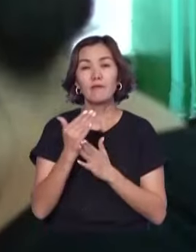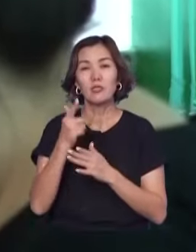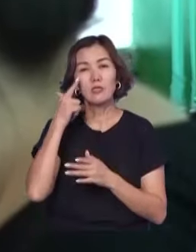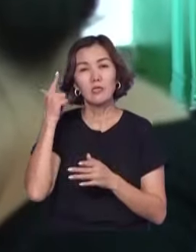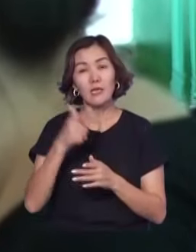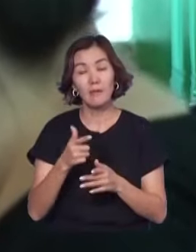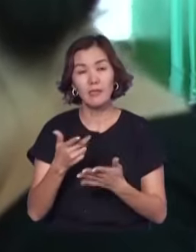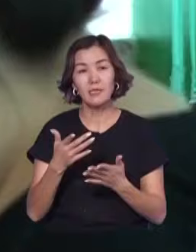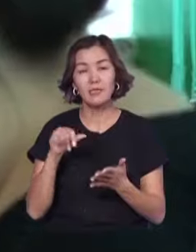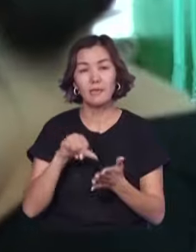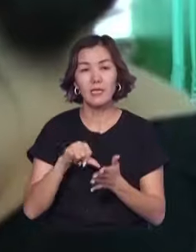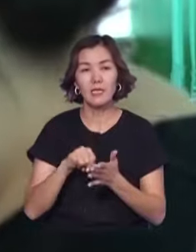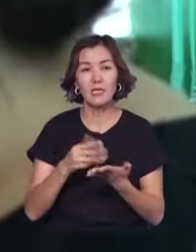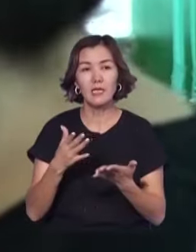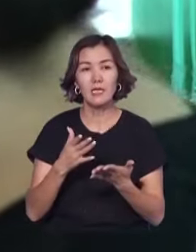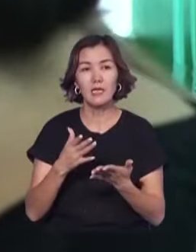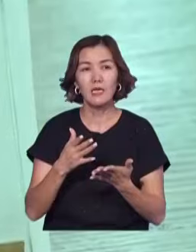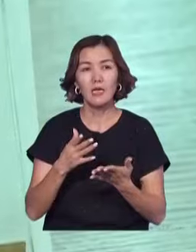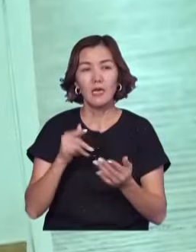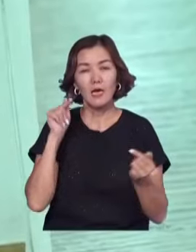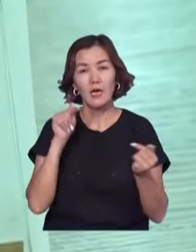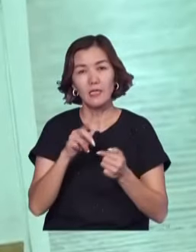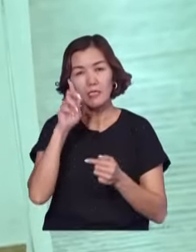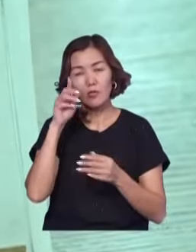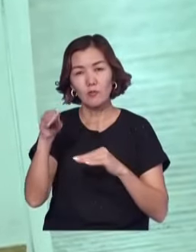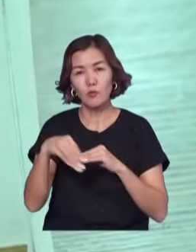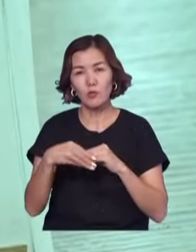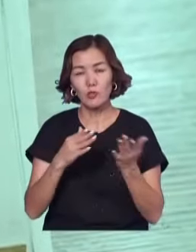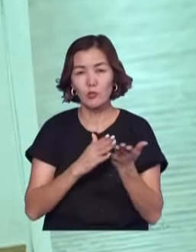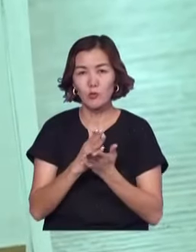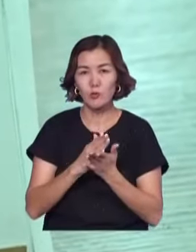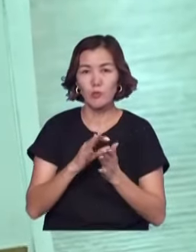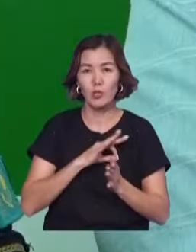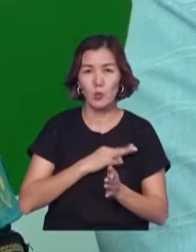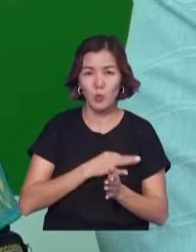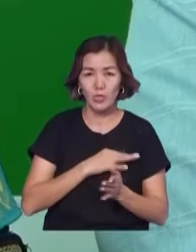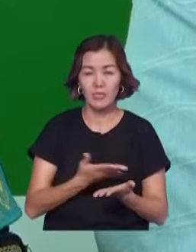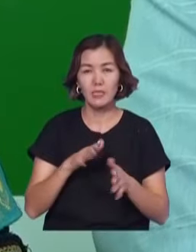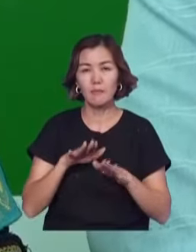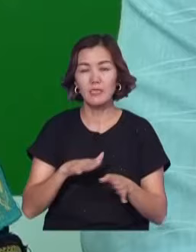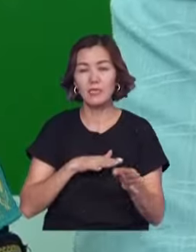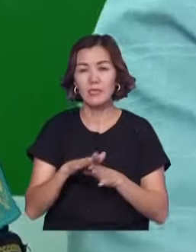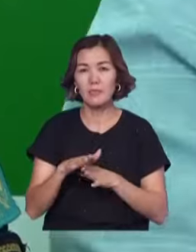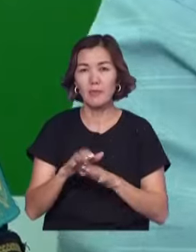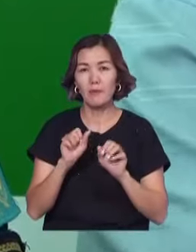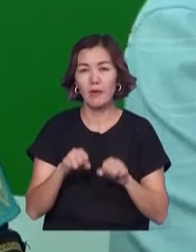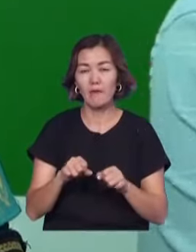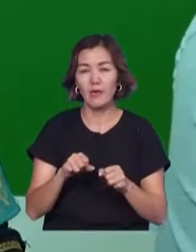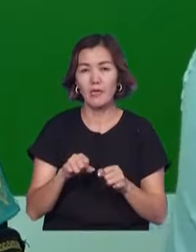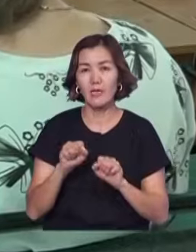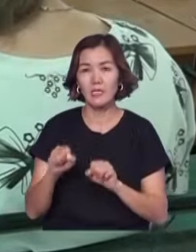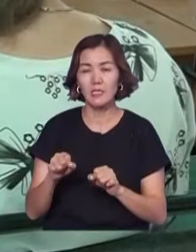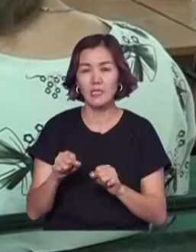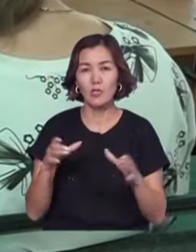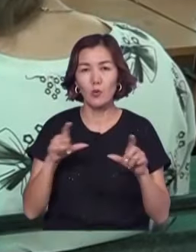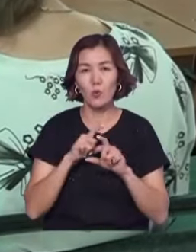грамотности, приняли участие сотрудники антикоррупционной службы, независимые юристы, а также представители местных исполнительных и правоохранительных органов.